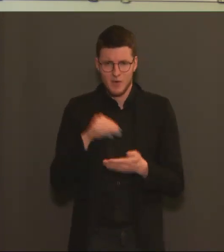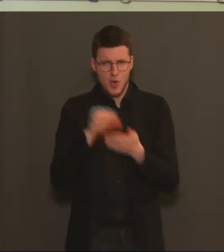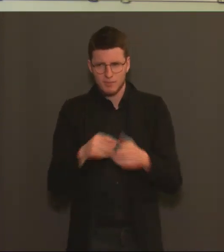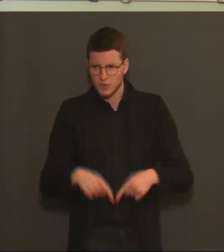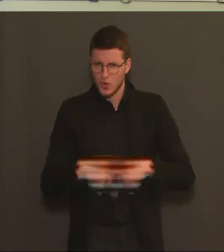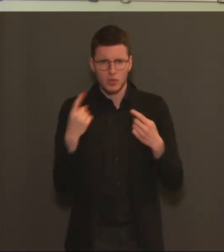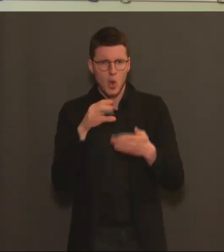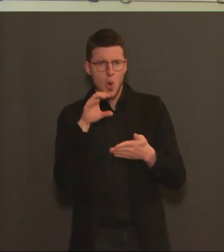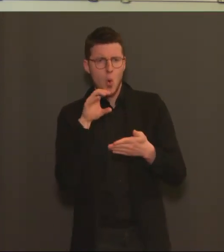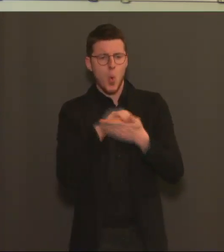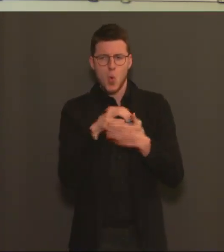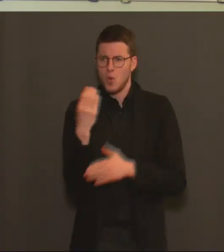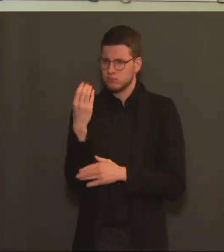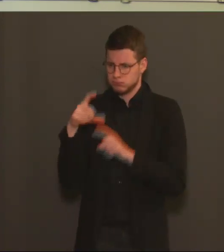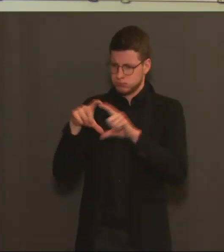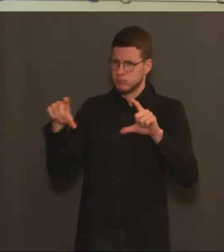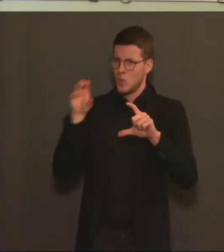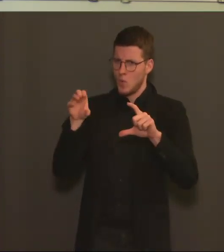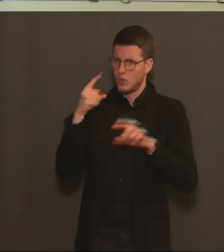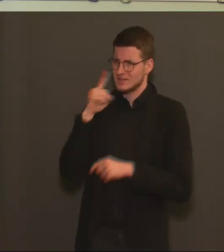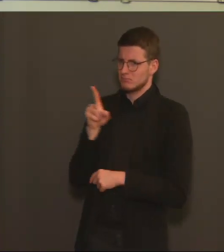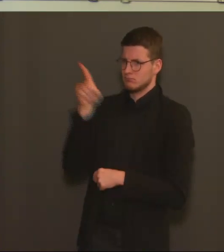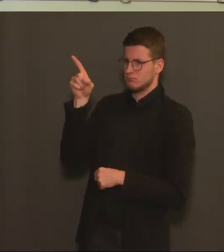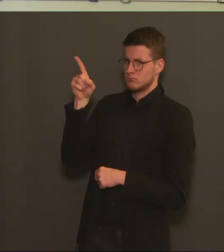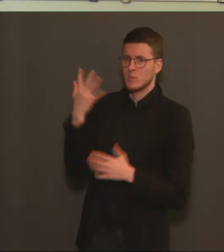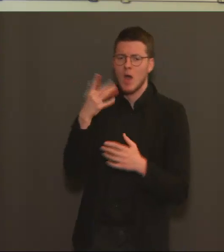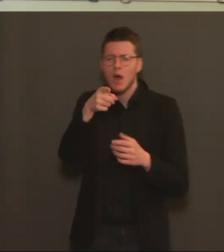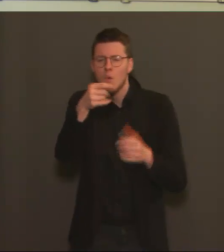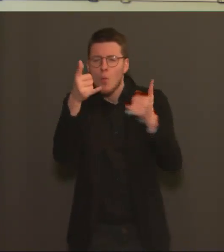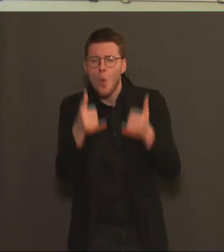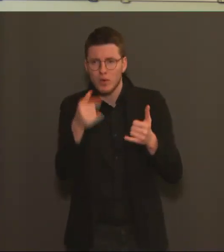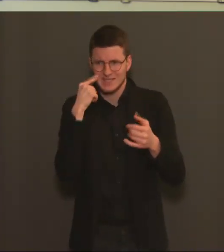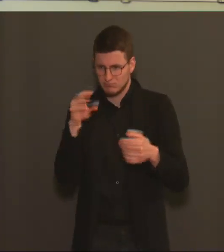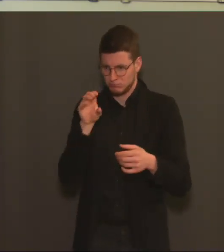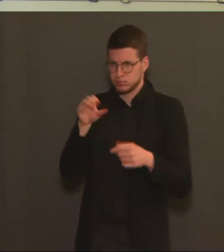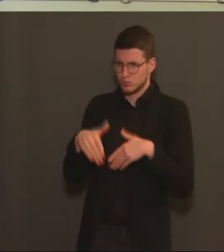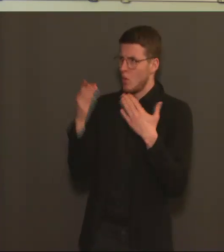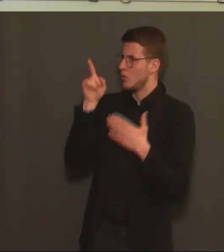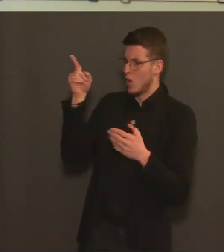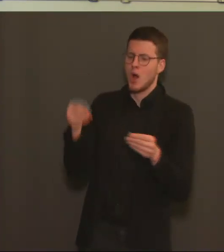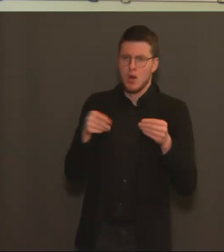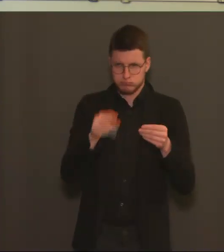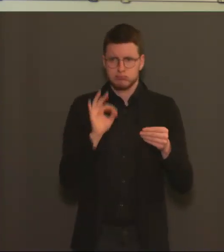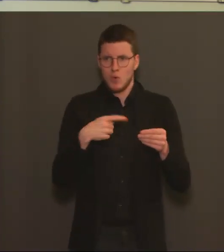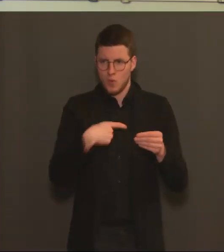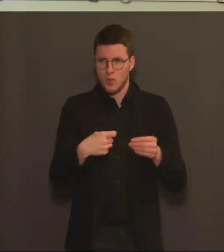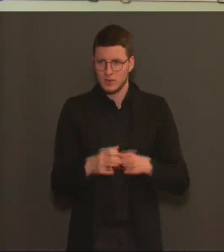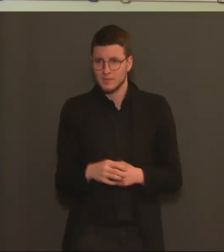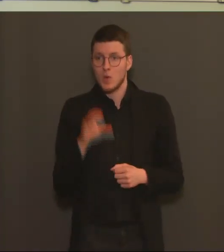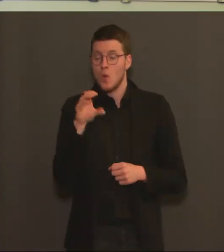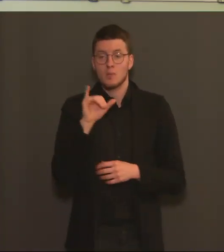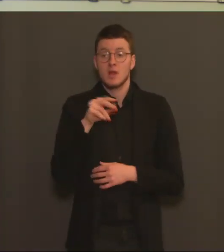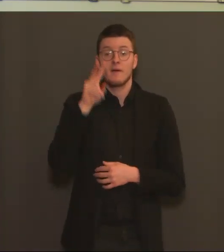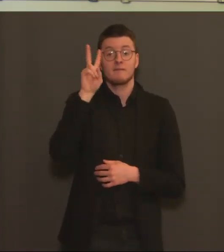logo afhankelijk van de woonplaats. Voor Vlaanderen met de logo Vlaanderen is Zorg,